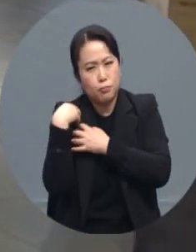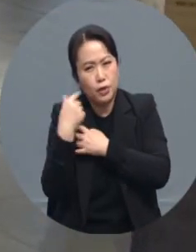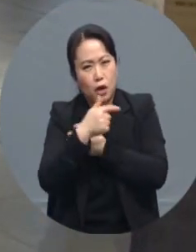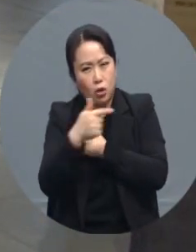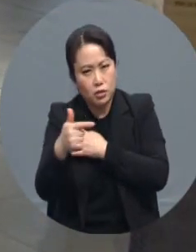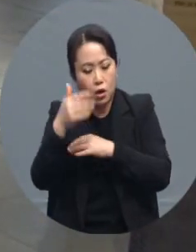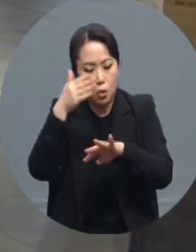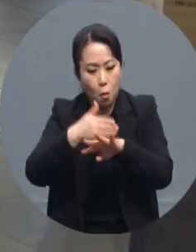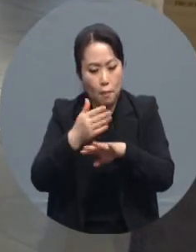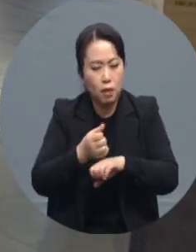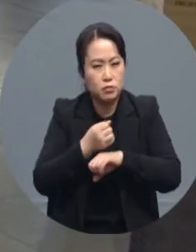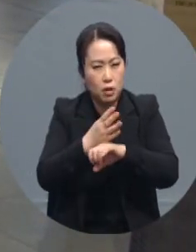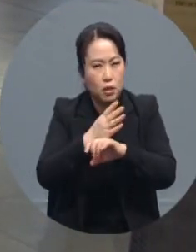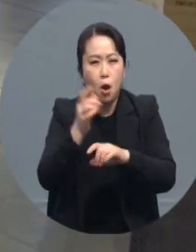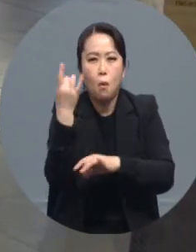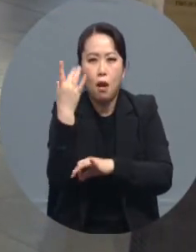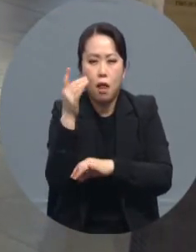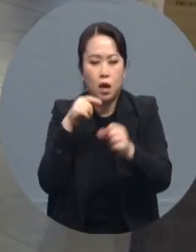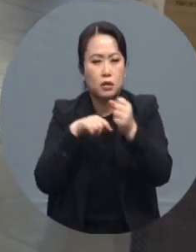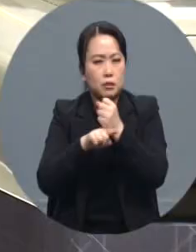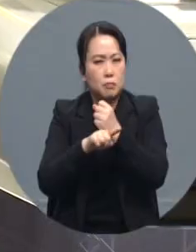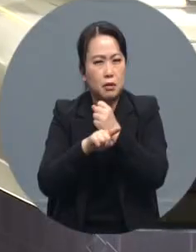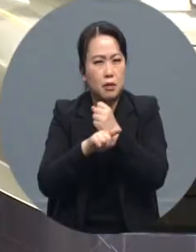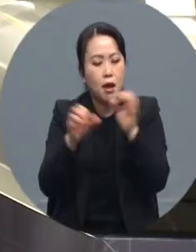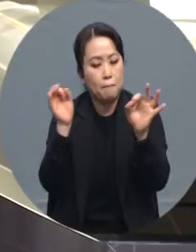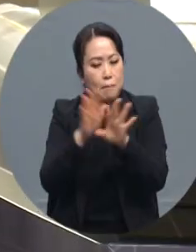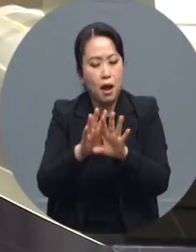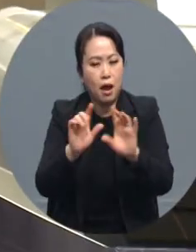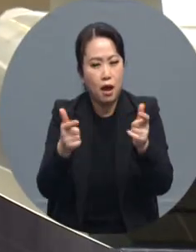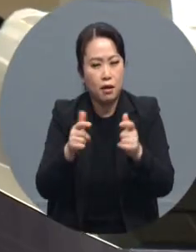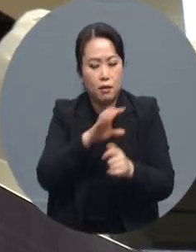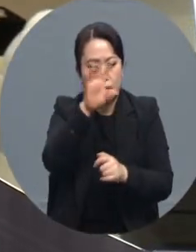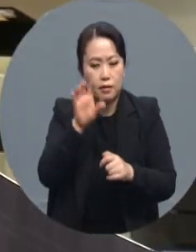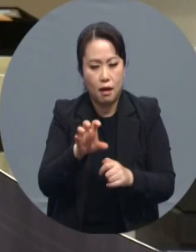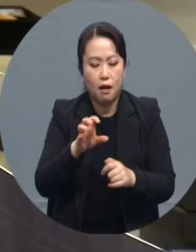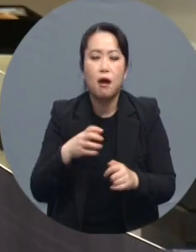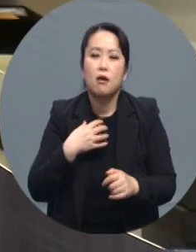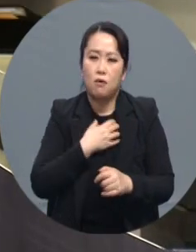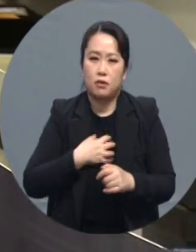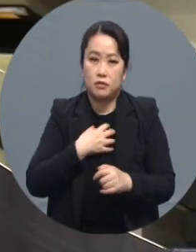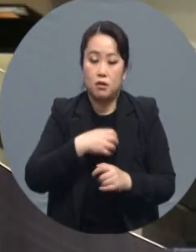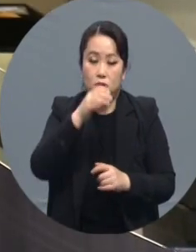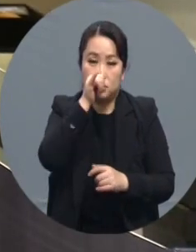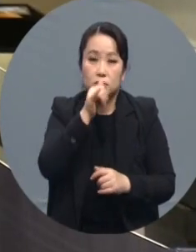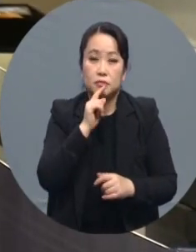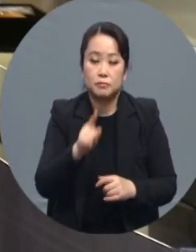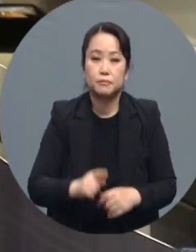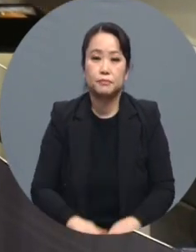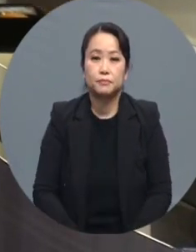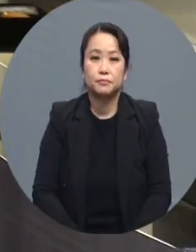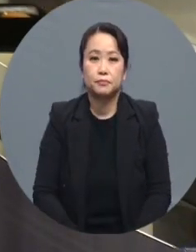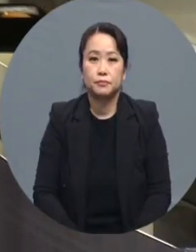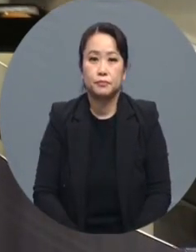표현하는 본래의 의미가 퇴색되지는 않을지 우려도 제기됩니다. MBC 뉴스 민성빈입니다.